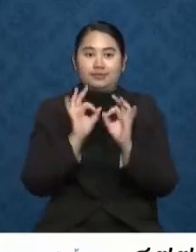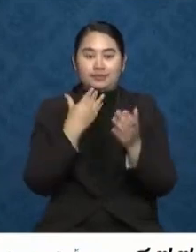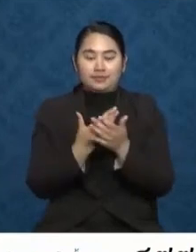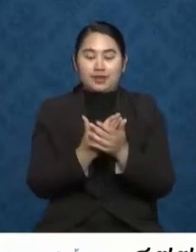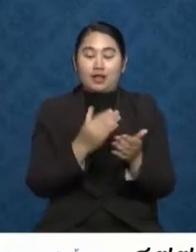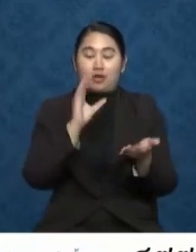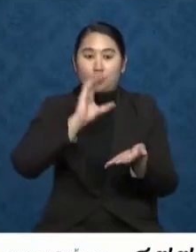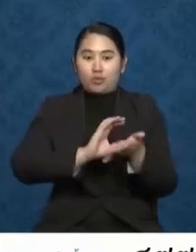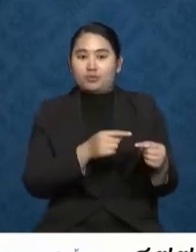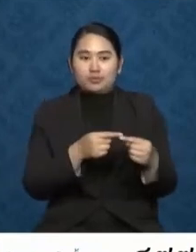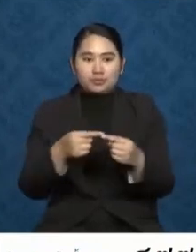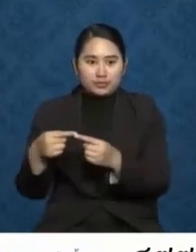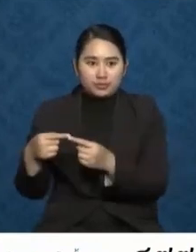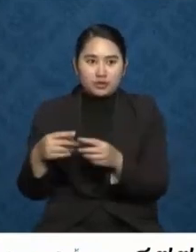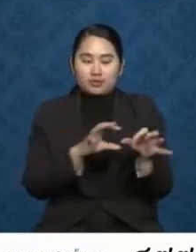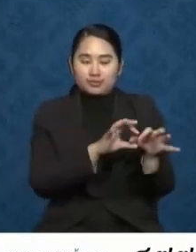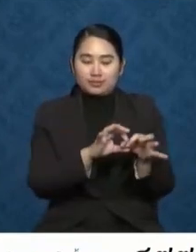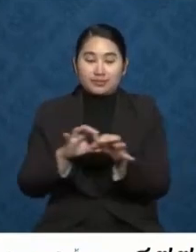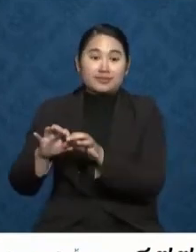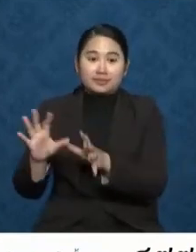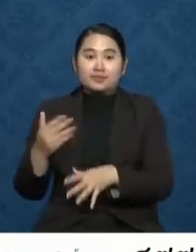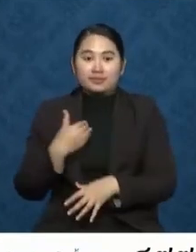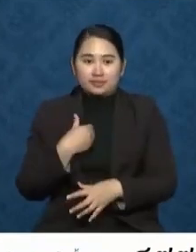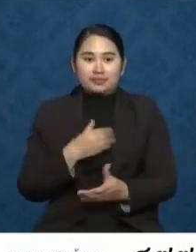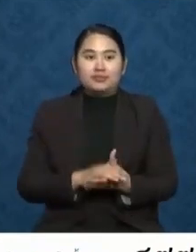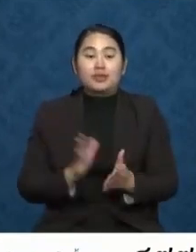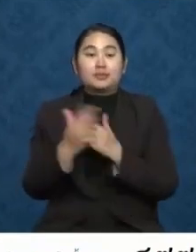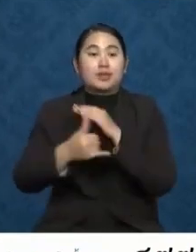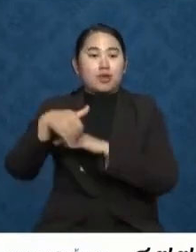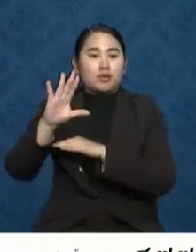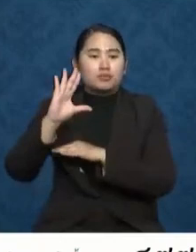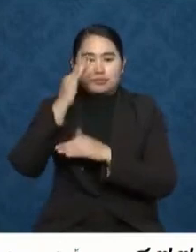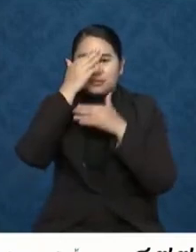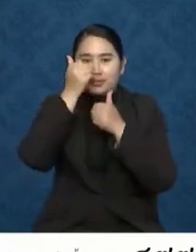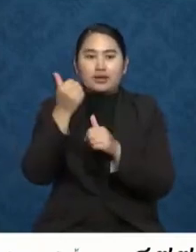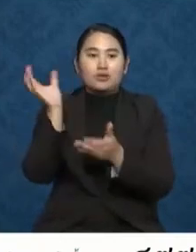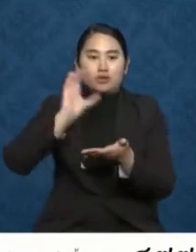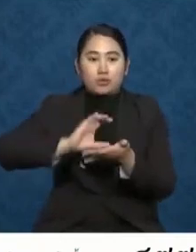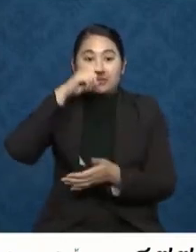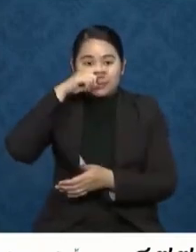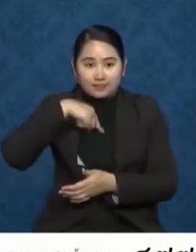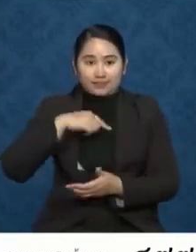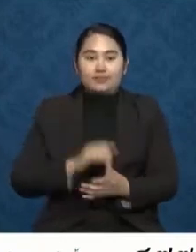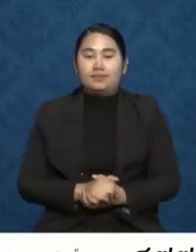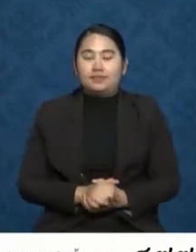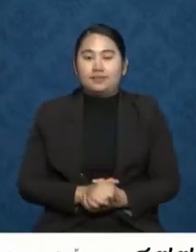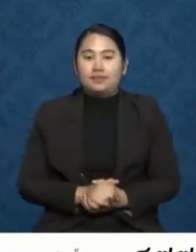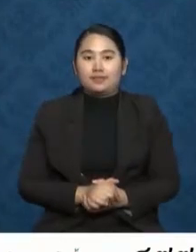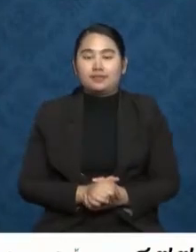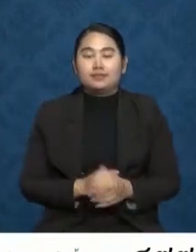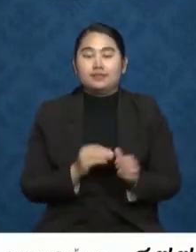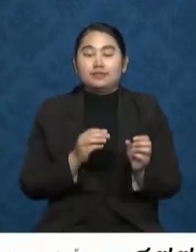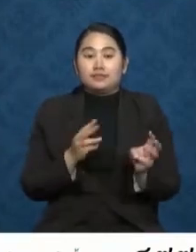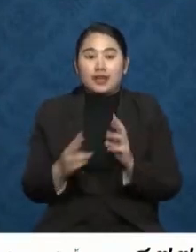ความต่อเนื่องและต้องมีผลผูกพันในระยะเวลานานก่อนที่ต่างชาติจะตัดสินใจครับเข้ามาลงทุนและที่สำคัญที่สุดครับภารกิจด้